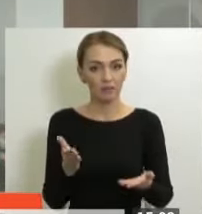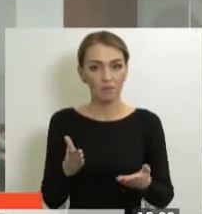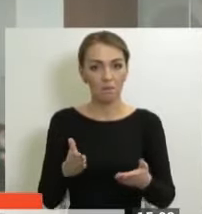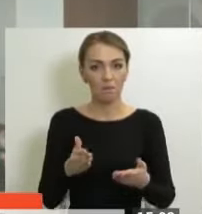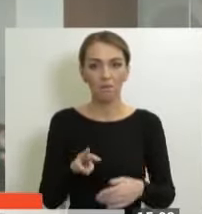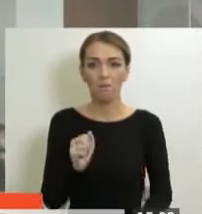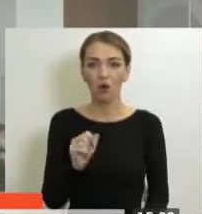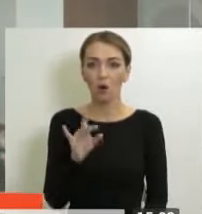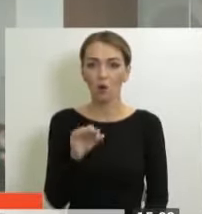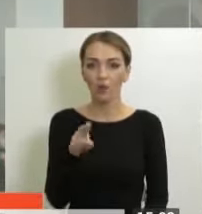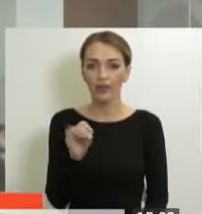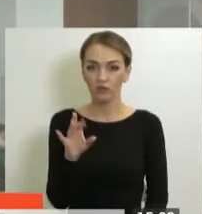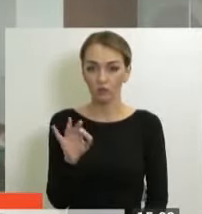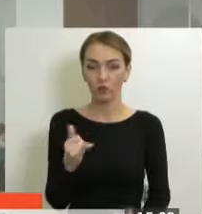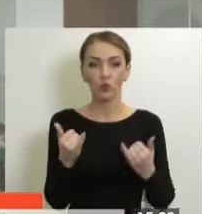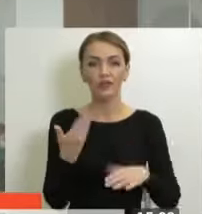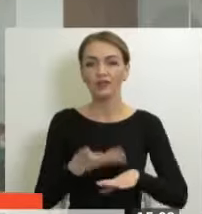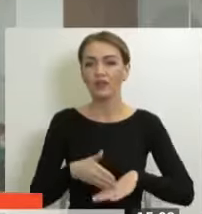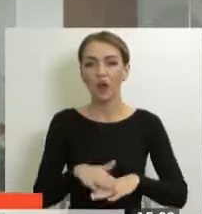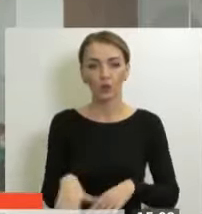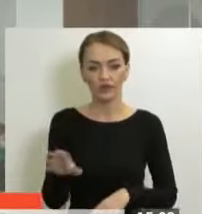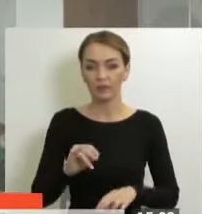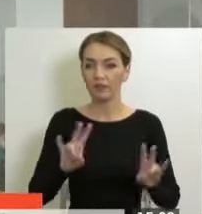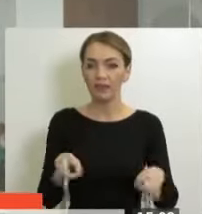мародерство. Сьогодні складно всім, і не треба